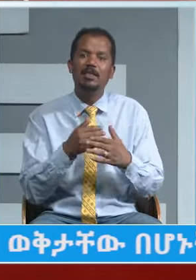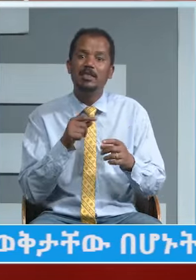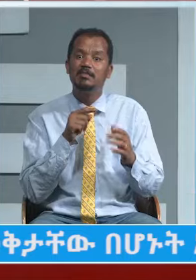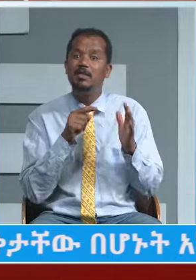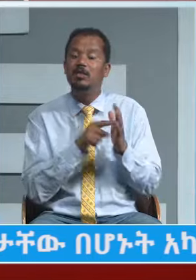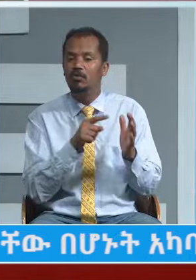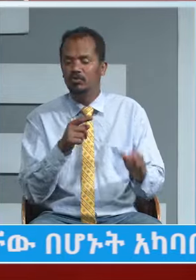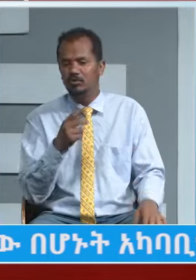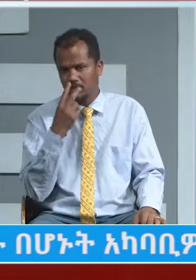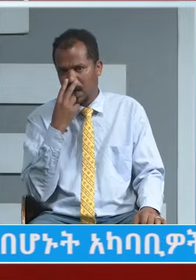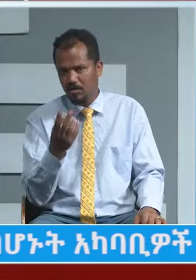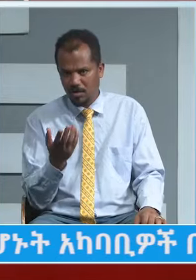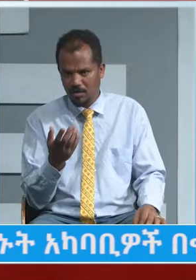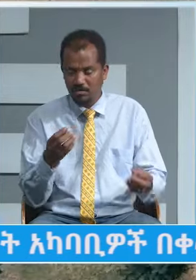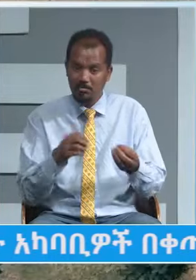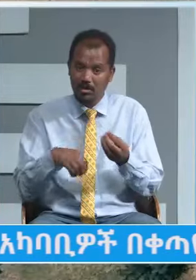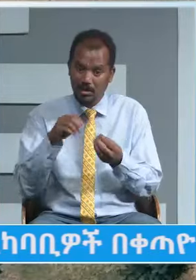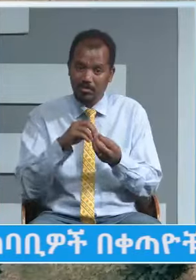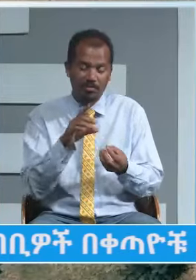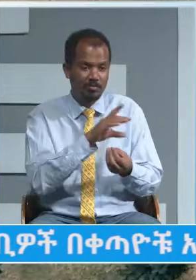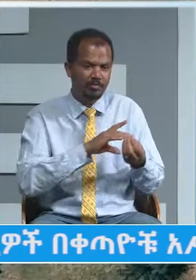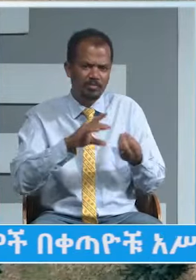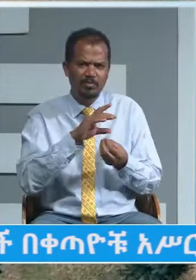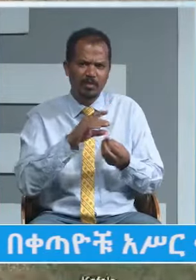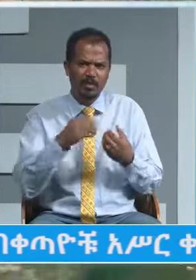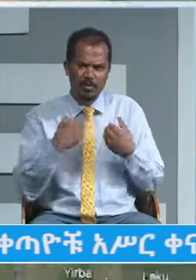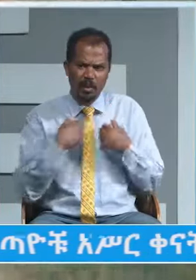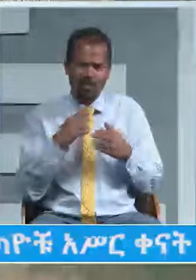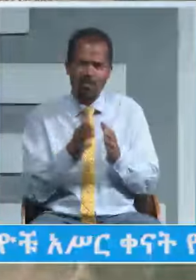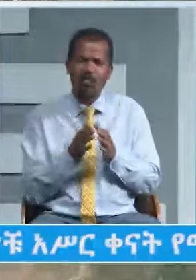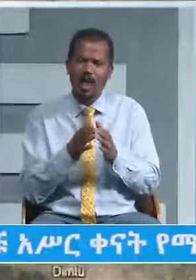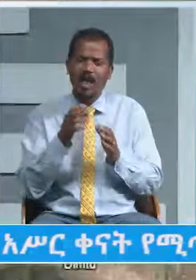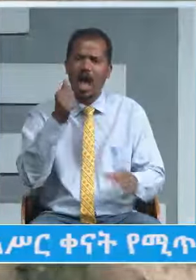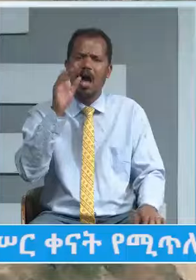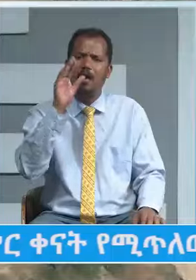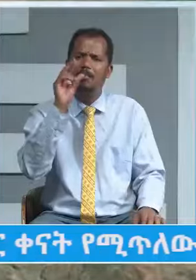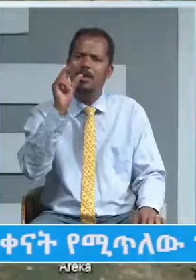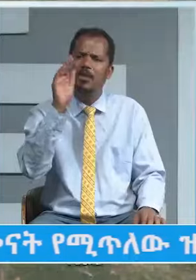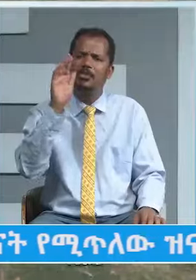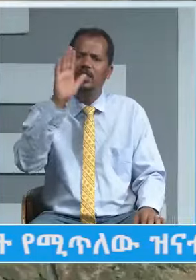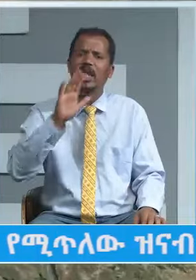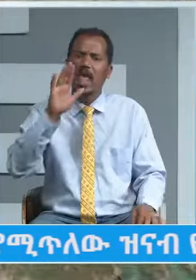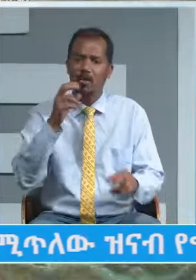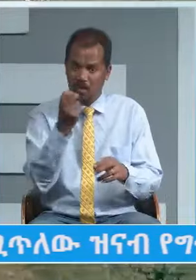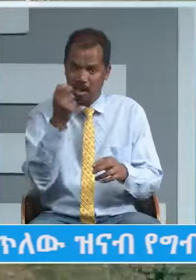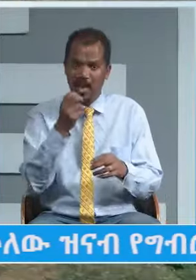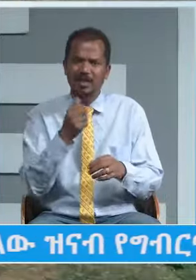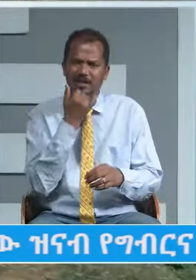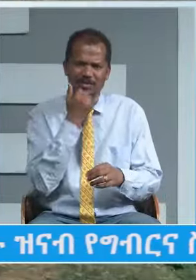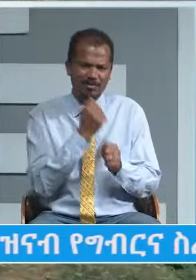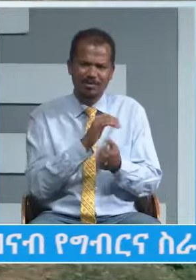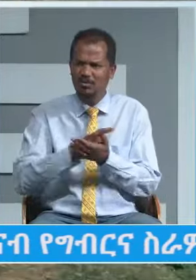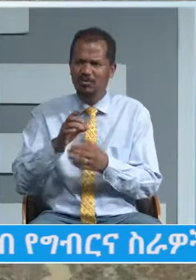የማድረስ ምልክቶች ተንጸባርቀዋል። በተጨማሪም በክልሉ ስር ባለው ጉራጌ ዞን አበሽኬ ወረዳ ላይ ጥቃት ፈጻሚው